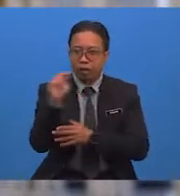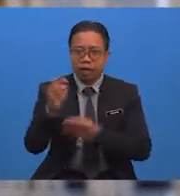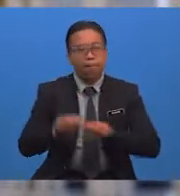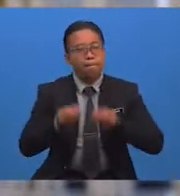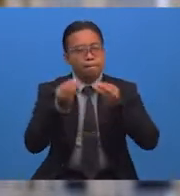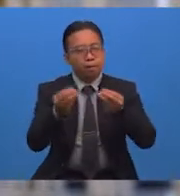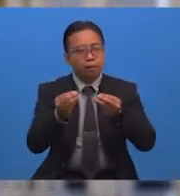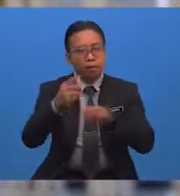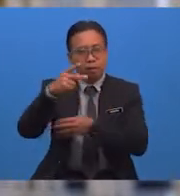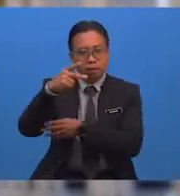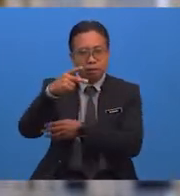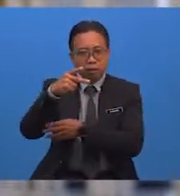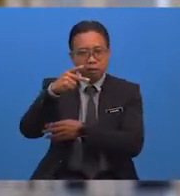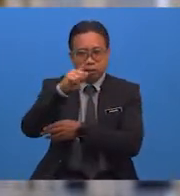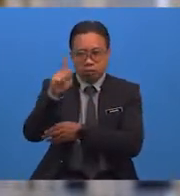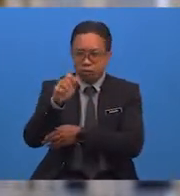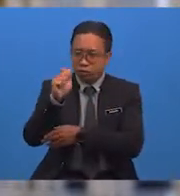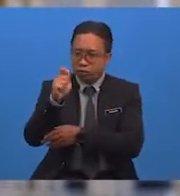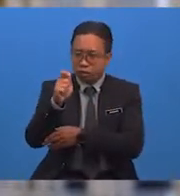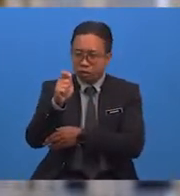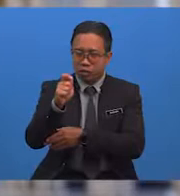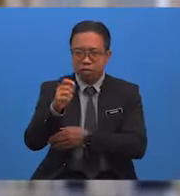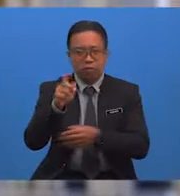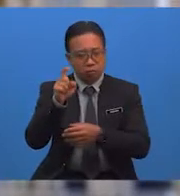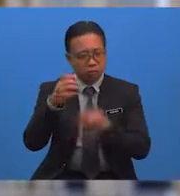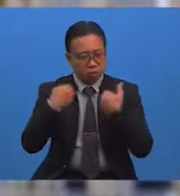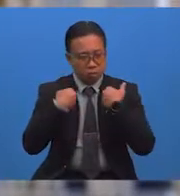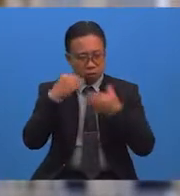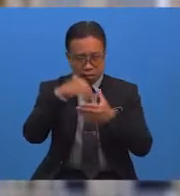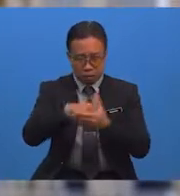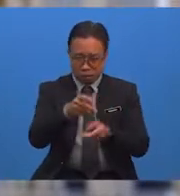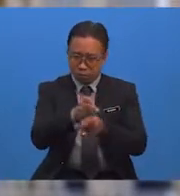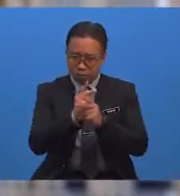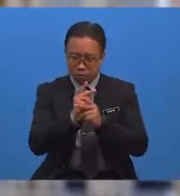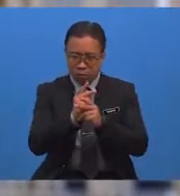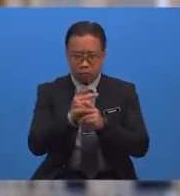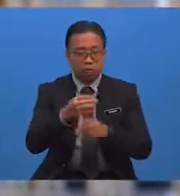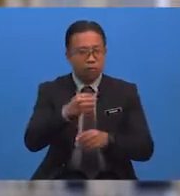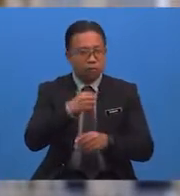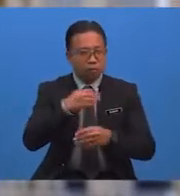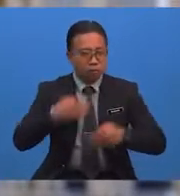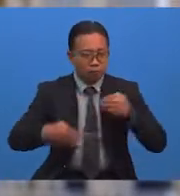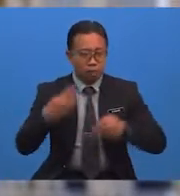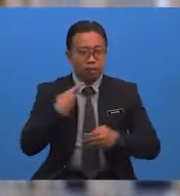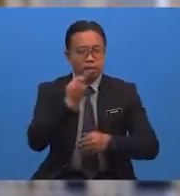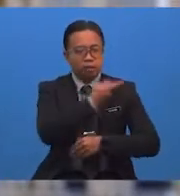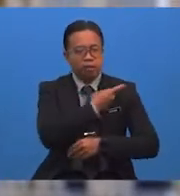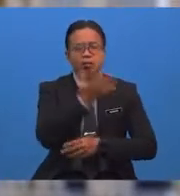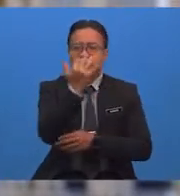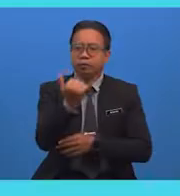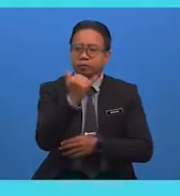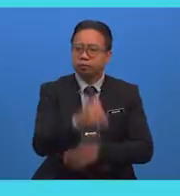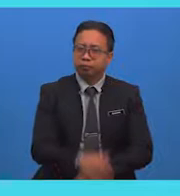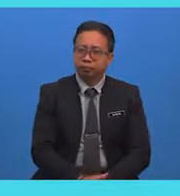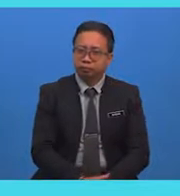memberikan khasiat dan zat yang diperlukan dalam badan kita. Kenapa kita dituntut memakan makanan yang halal lagi